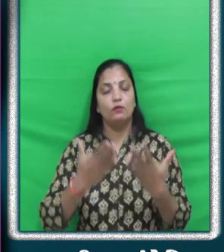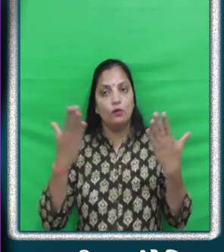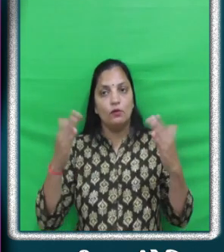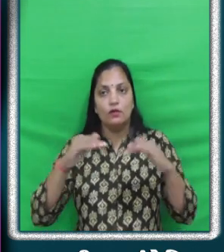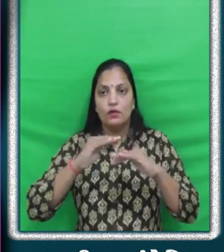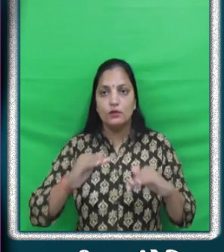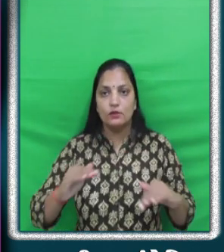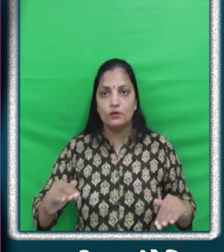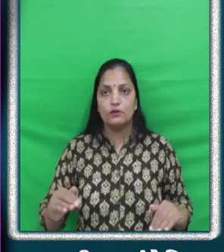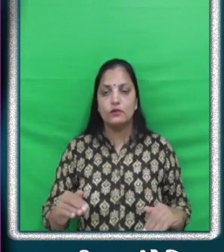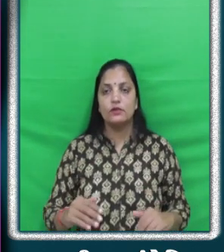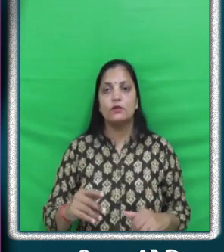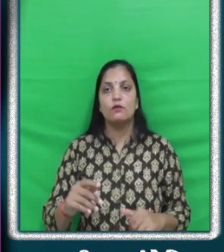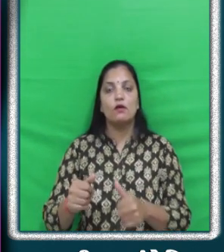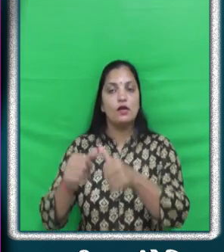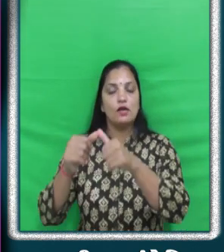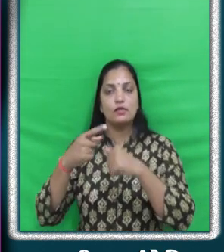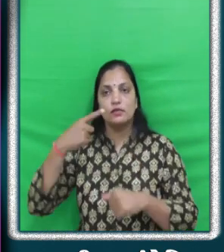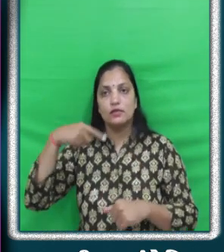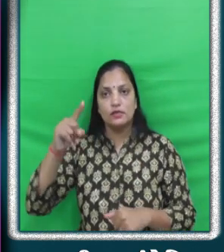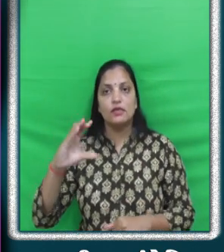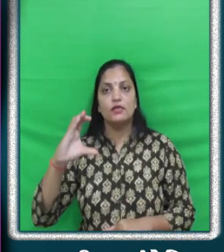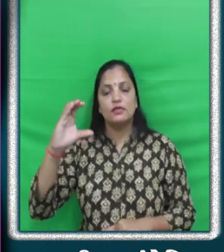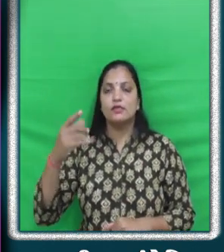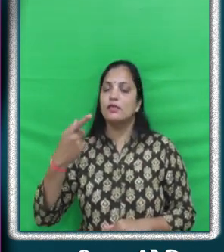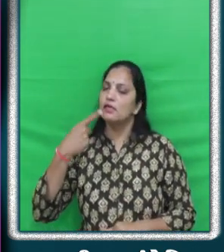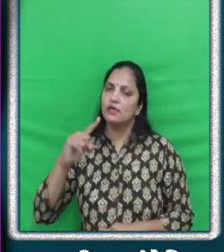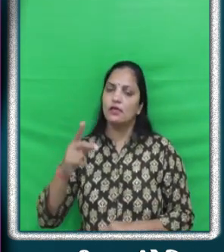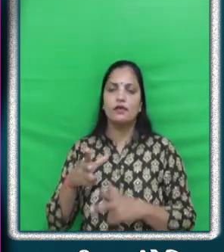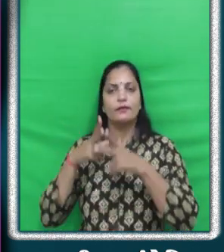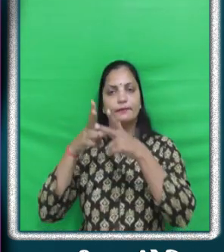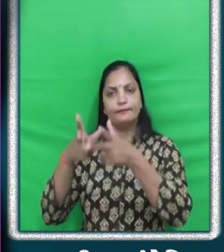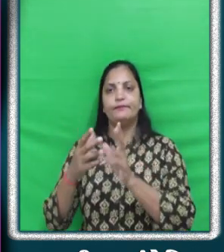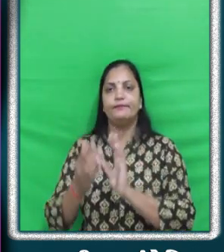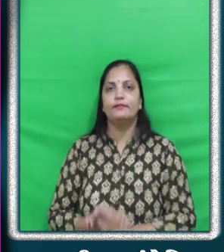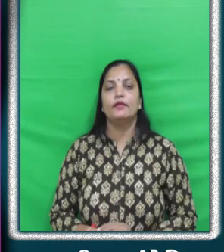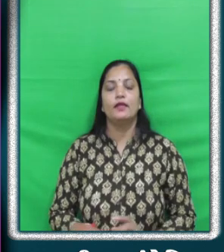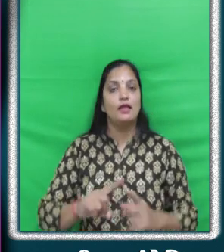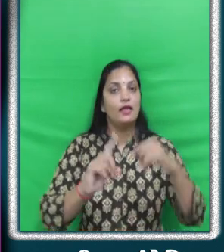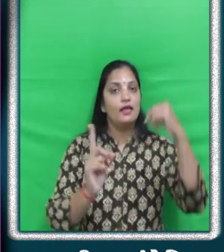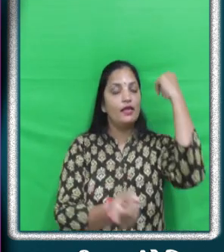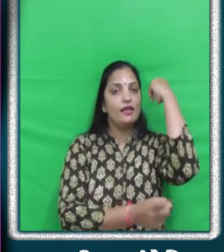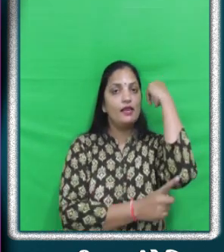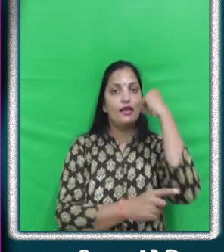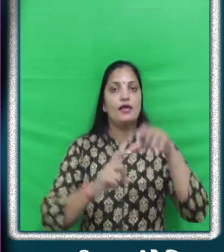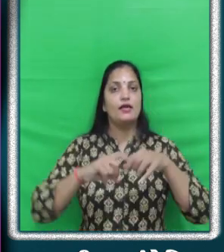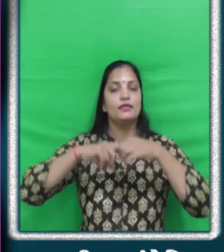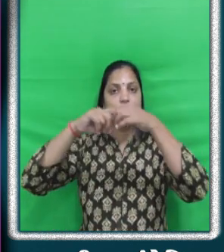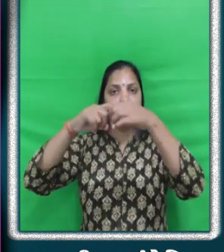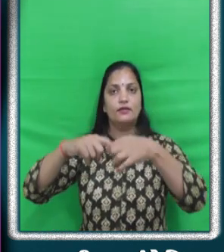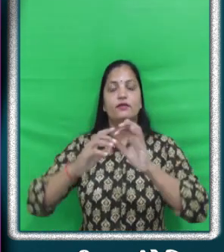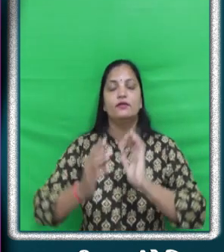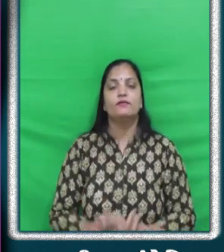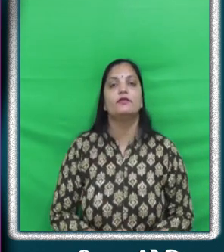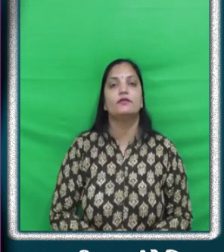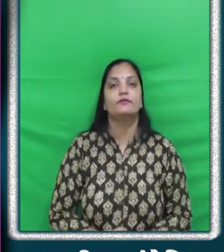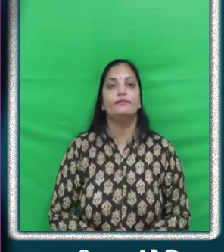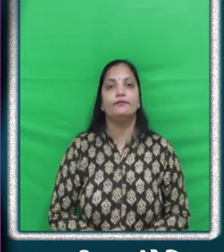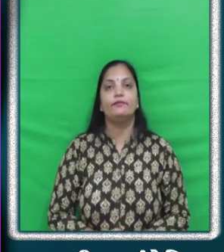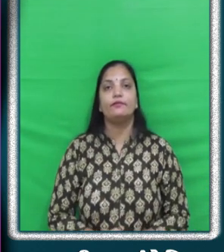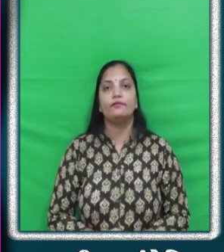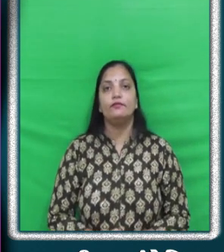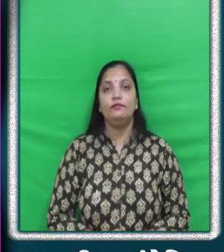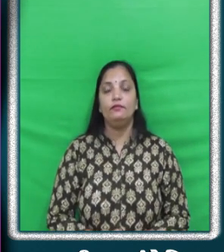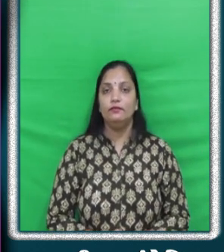ઘણા બધાનો આન્સર સાચો છે, મને અહીંયા દેખાય છે ઘણા બધા મને સી કહી રહ્યા હતા. હવે લાસ્ટ ક્વેશ્ચન તમારા માટે, છેલ્લો